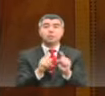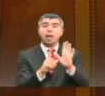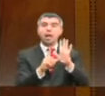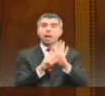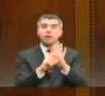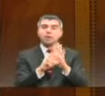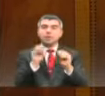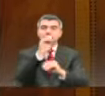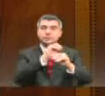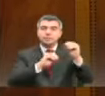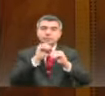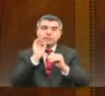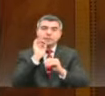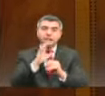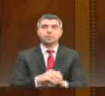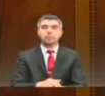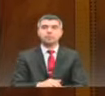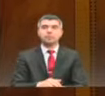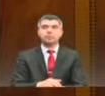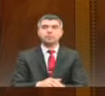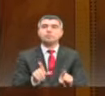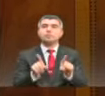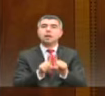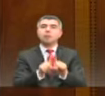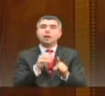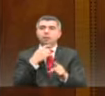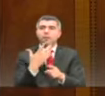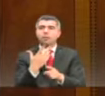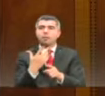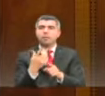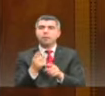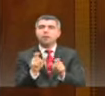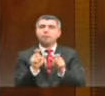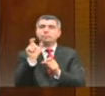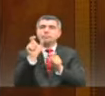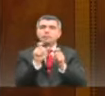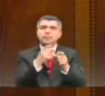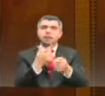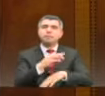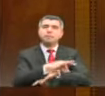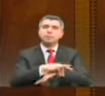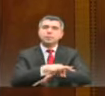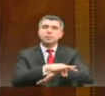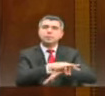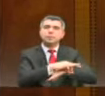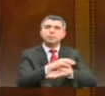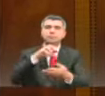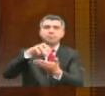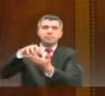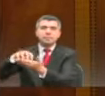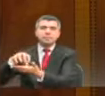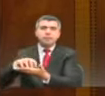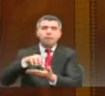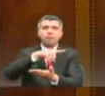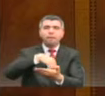القانونية وخاصة ما يهم اعتماد ميثاق المرافق العمومية ودعم مؤسسات الحكامة وتفعيلها،